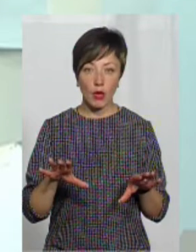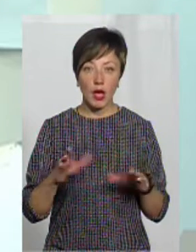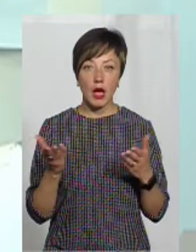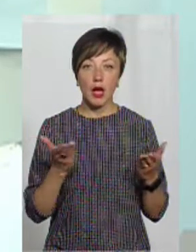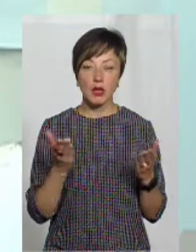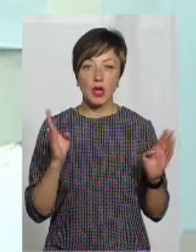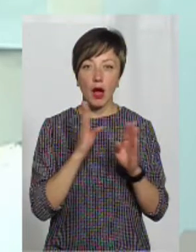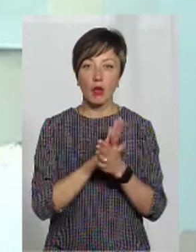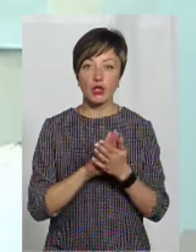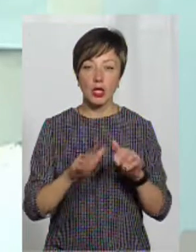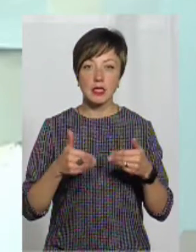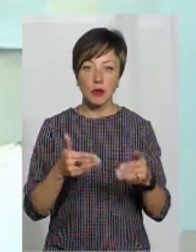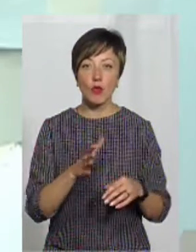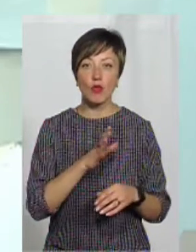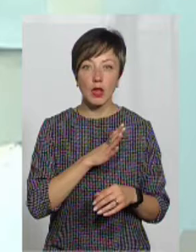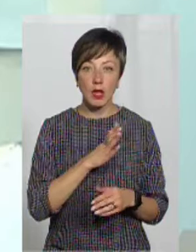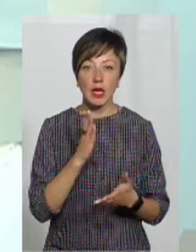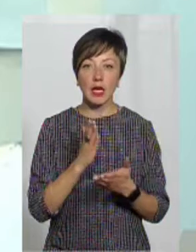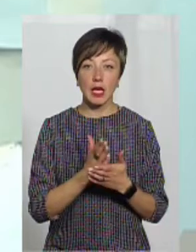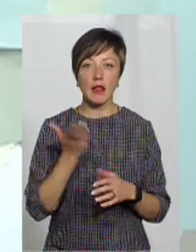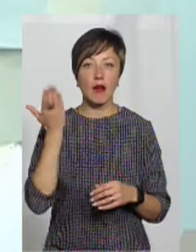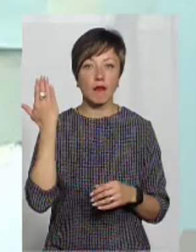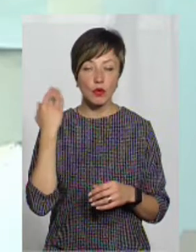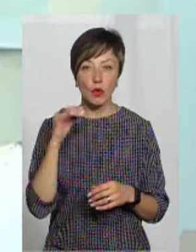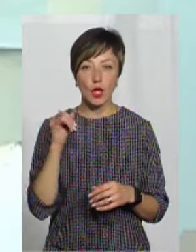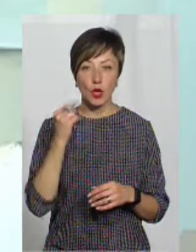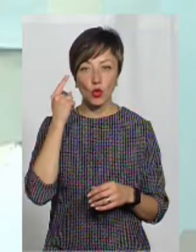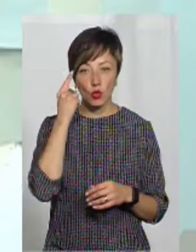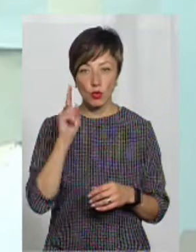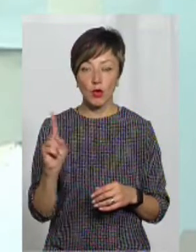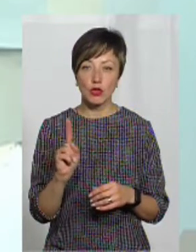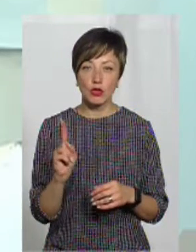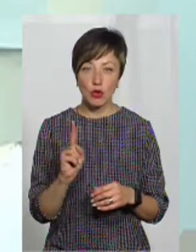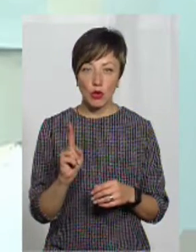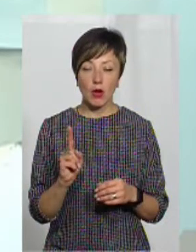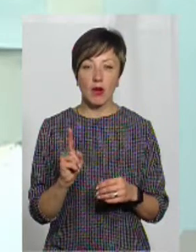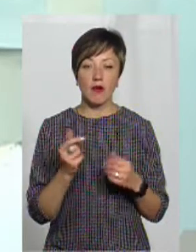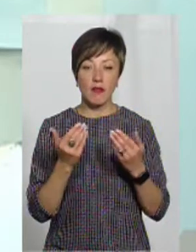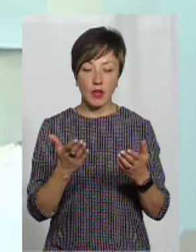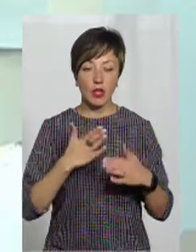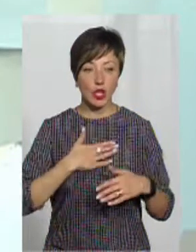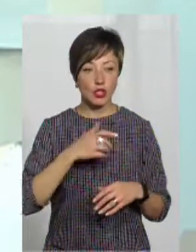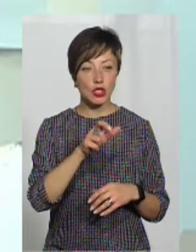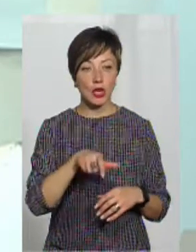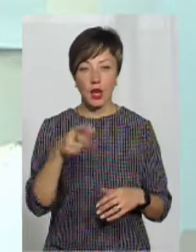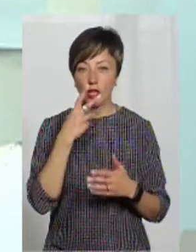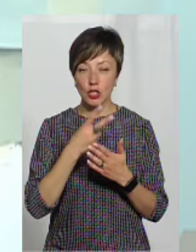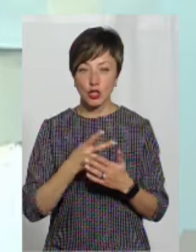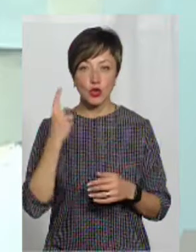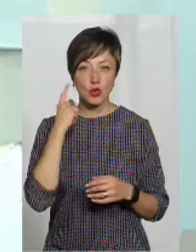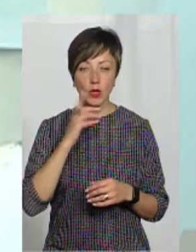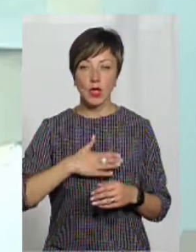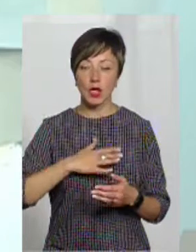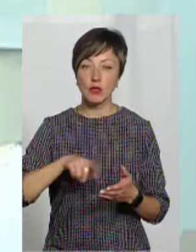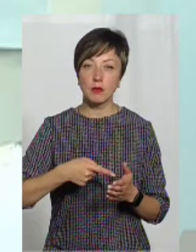не було якихось екологічних ініціатив. Вони були, вони є давно, і я думаю, що ви, наші глядачі, вони чули про те, що